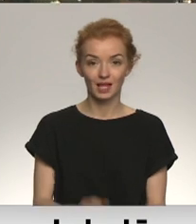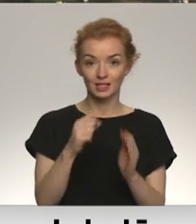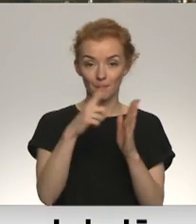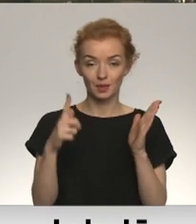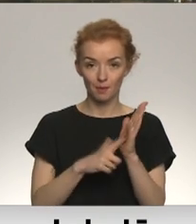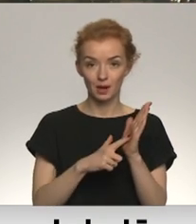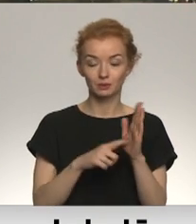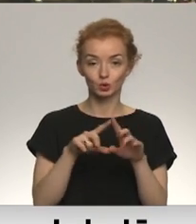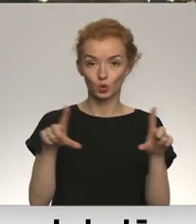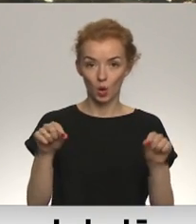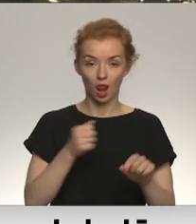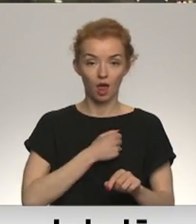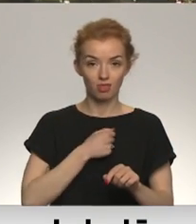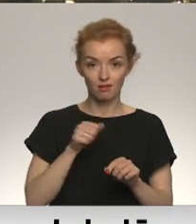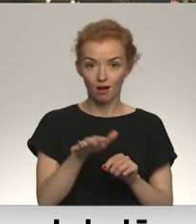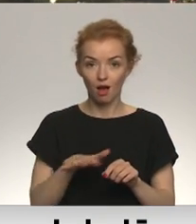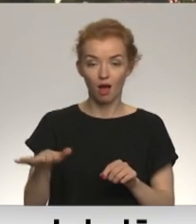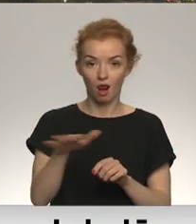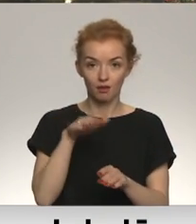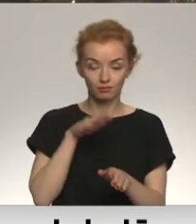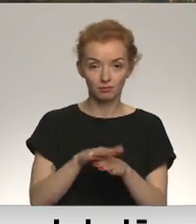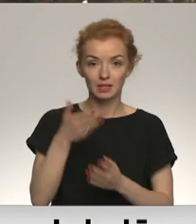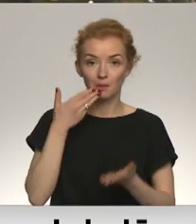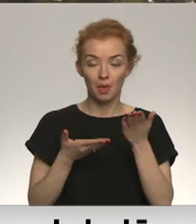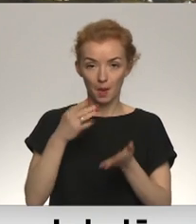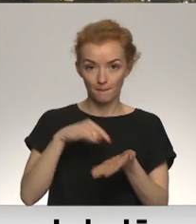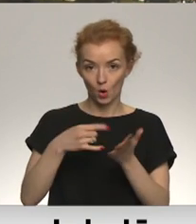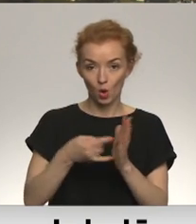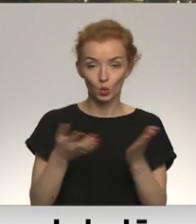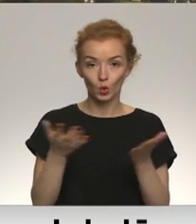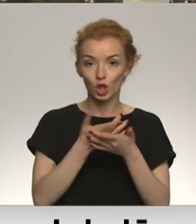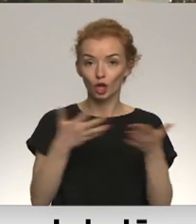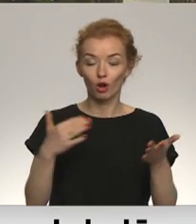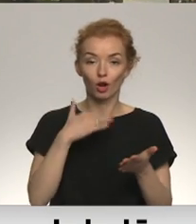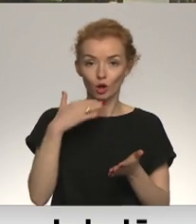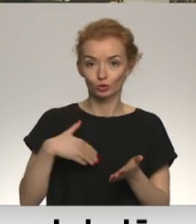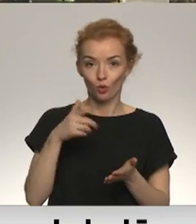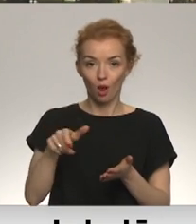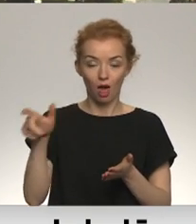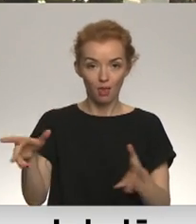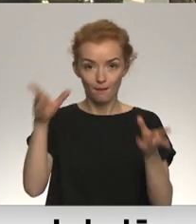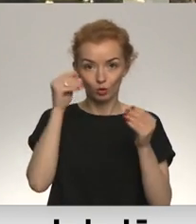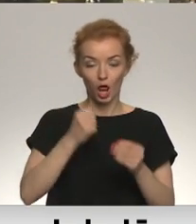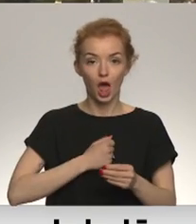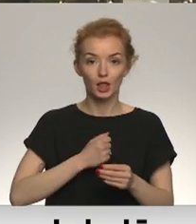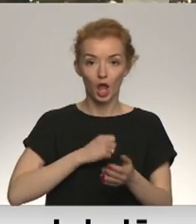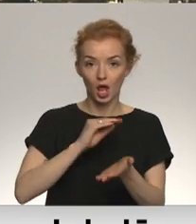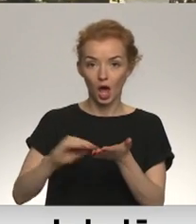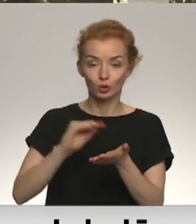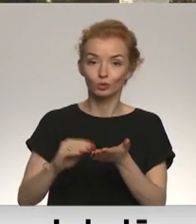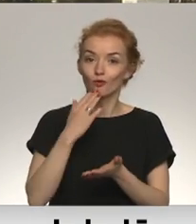17 skolās Latgalē šogad īsteno pilotu projektu, kurā dažādu klašu skolēni apgūst latgaliešu rakstu